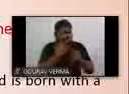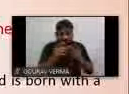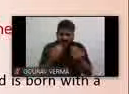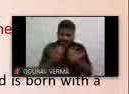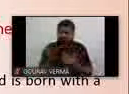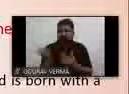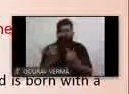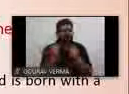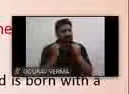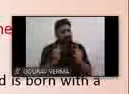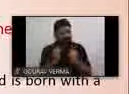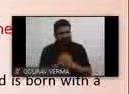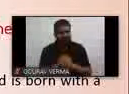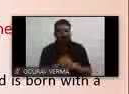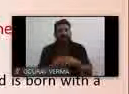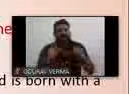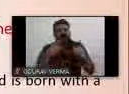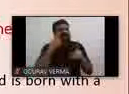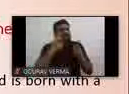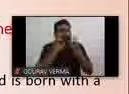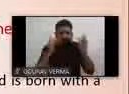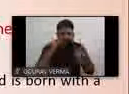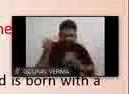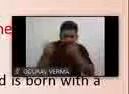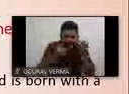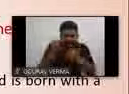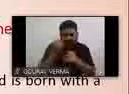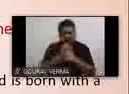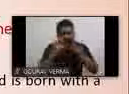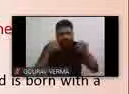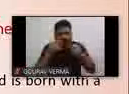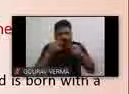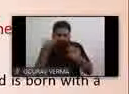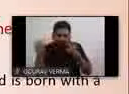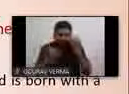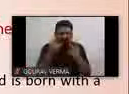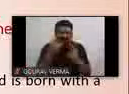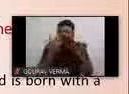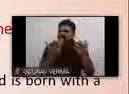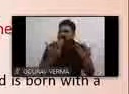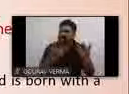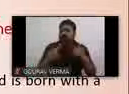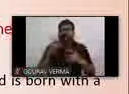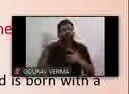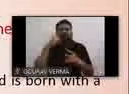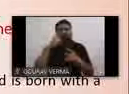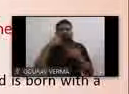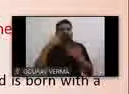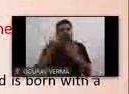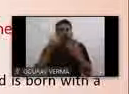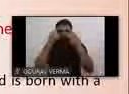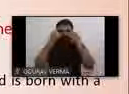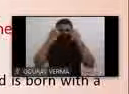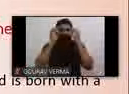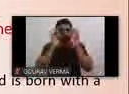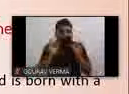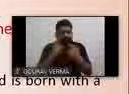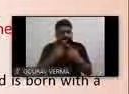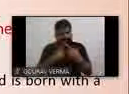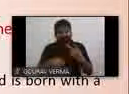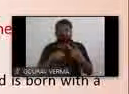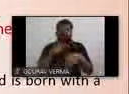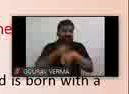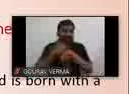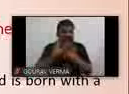किसी पता लगाएं, नेट पे जाके गूगल पे रिसर्च करें, ये रिसोर्सेज उनके पास नहीं होता है. टाइम नहीं होता है.